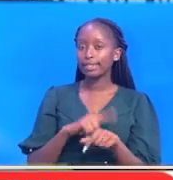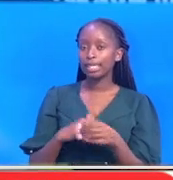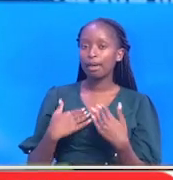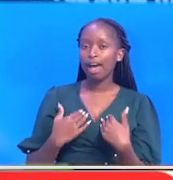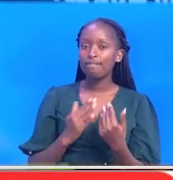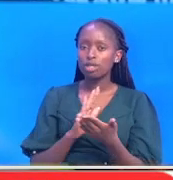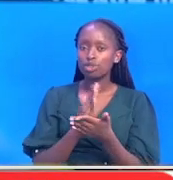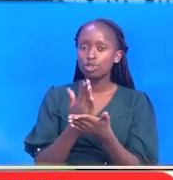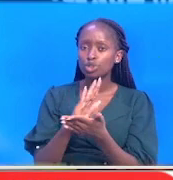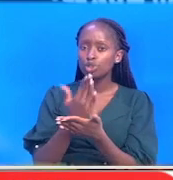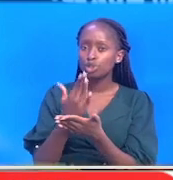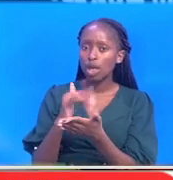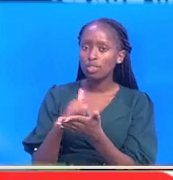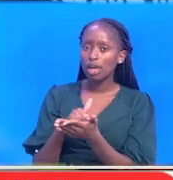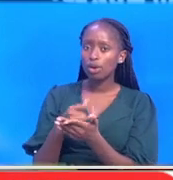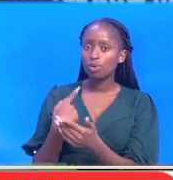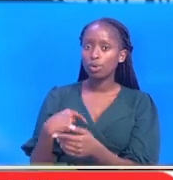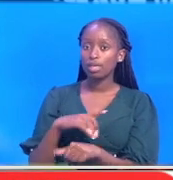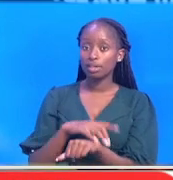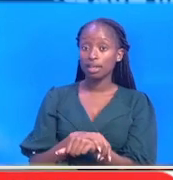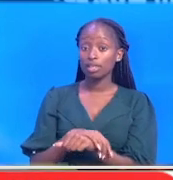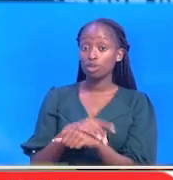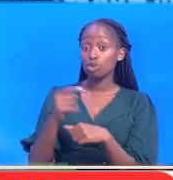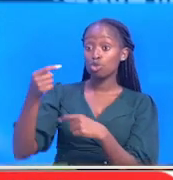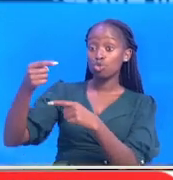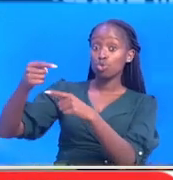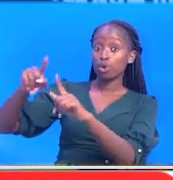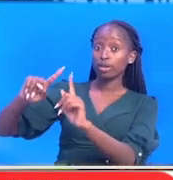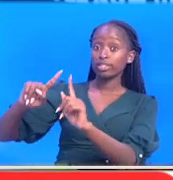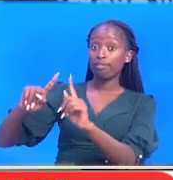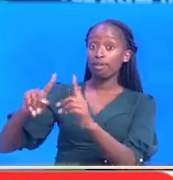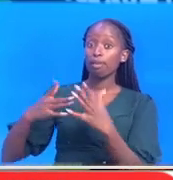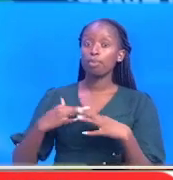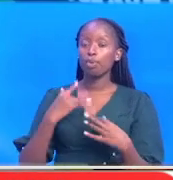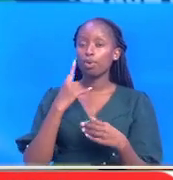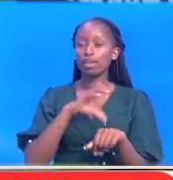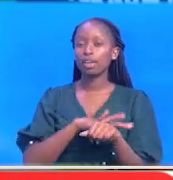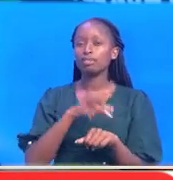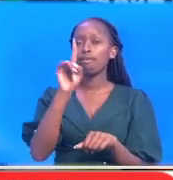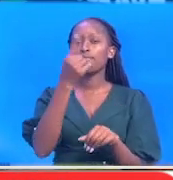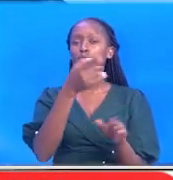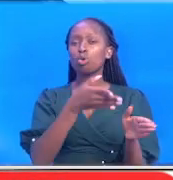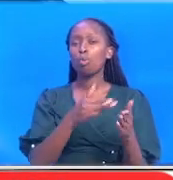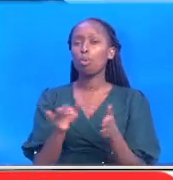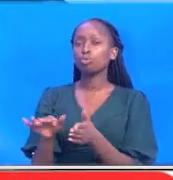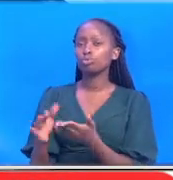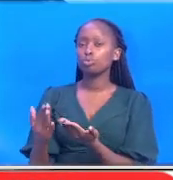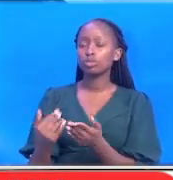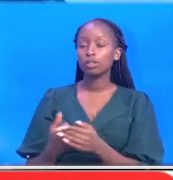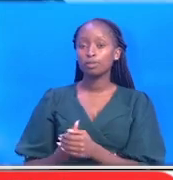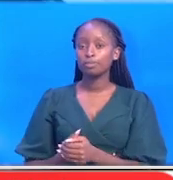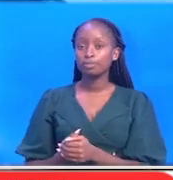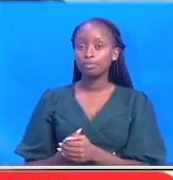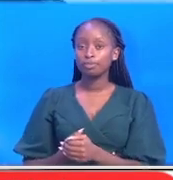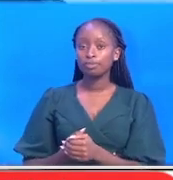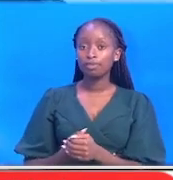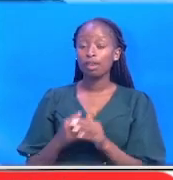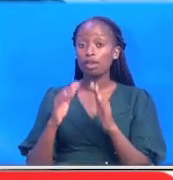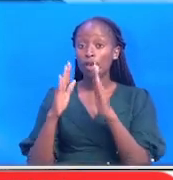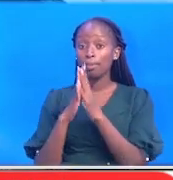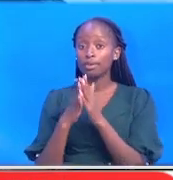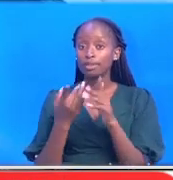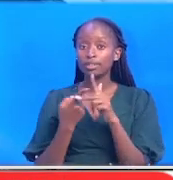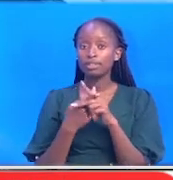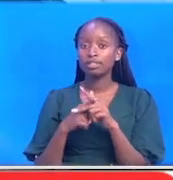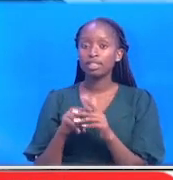kugawa tunapata nyinyi ndio mnachukua nafasi ya kwanza. Nyumba msianze kutuwekea